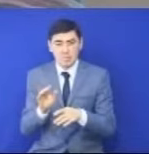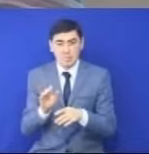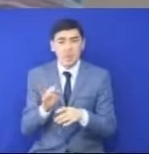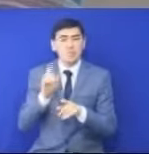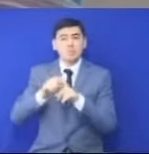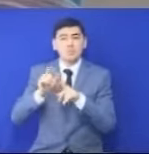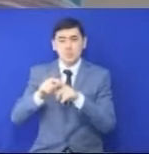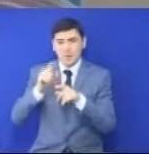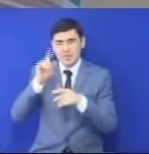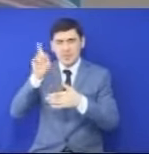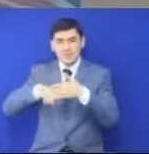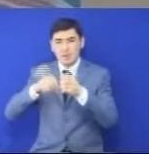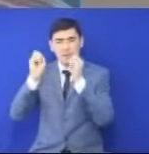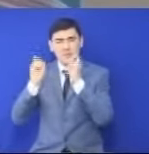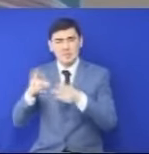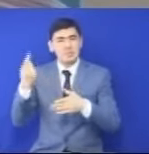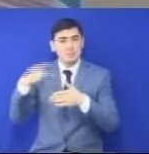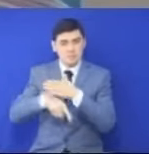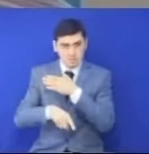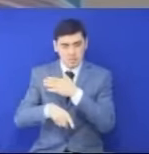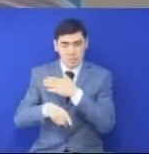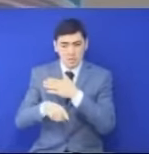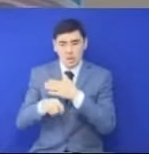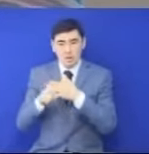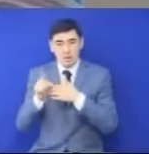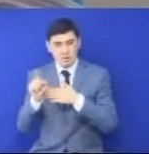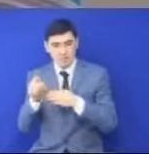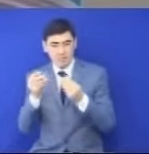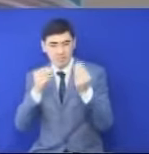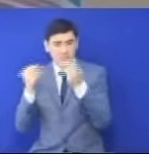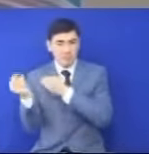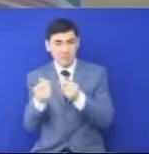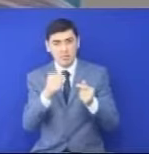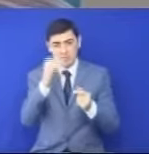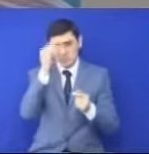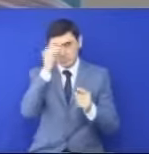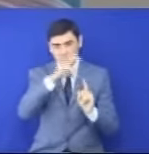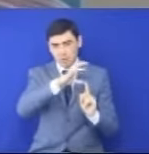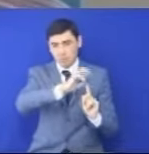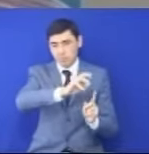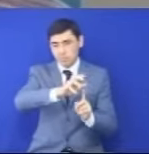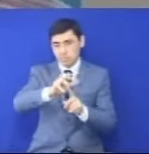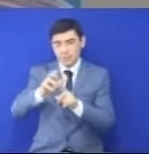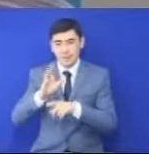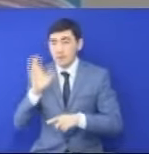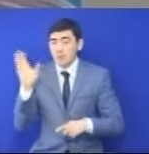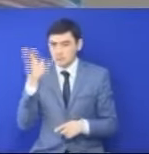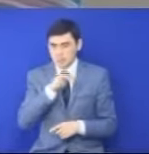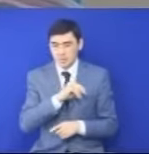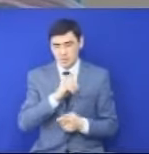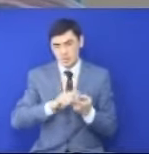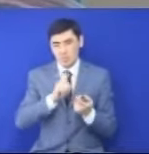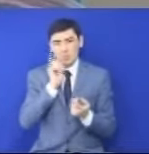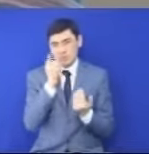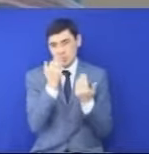Само слово деструкция означает разрушение, то есть разрушение, если говорить о деструкции, то изменение, разрушение